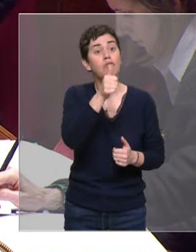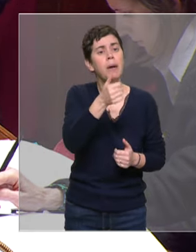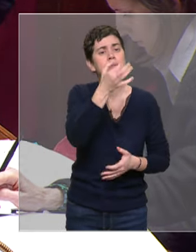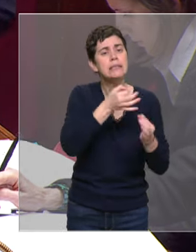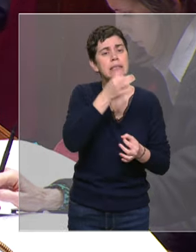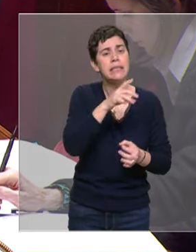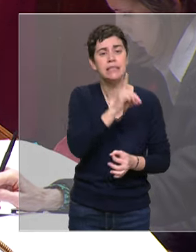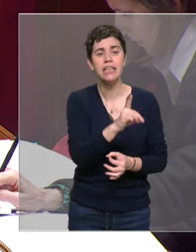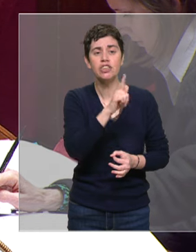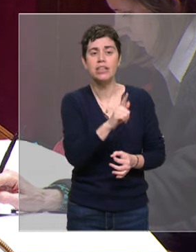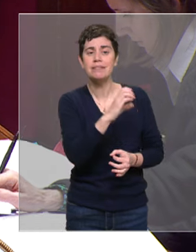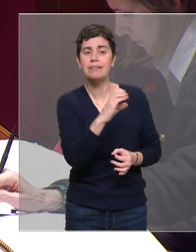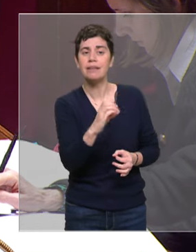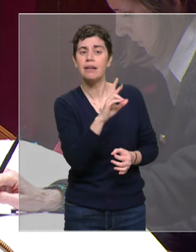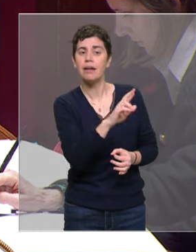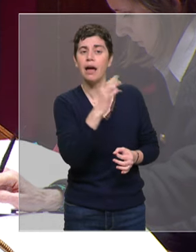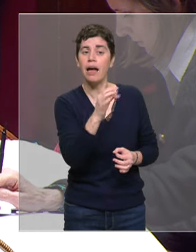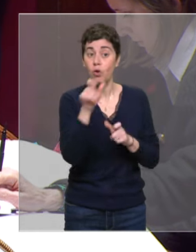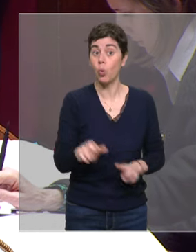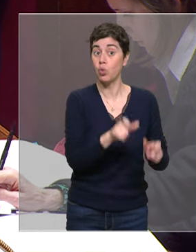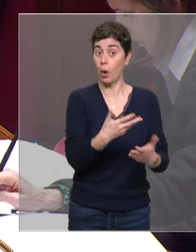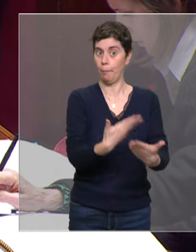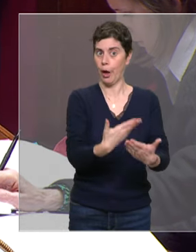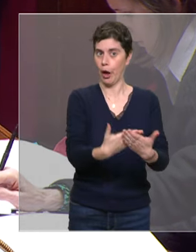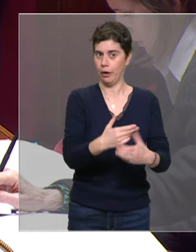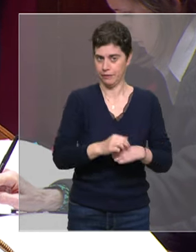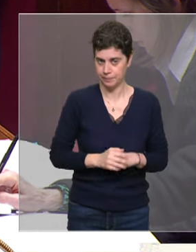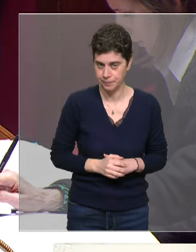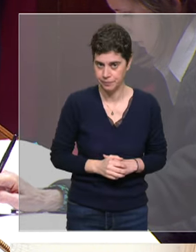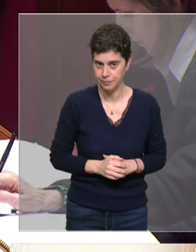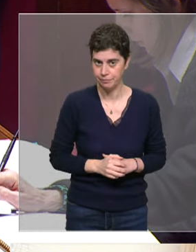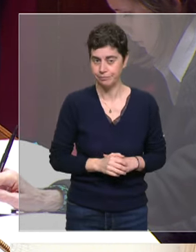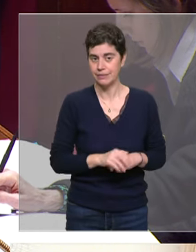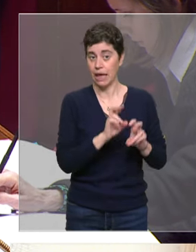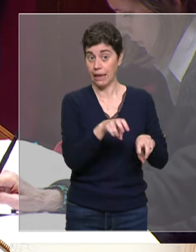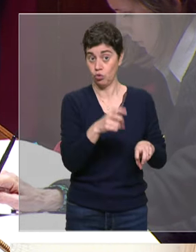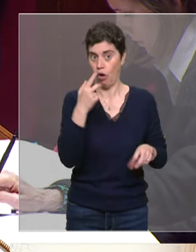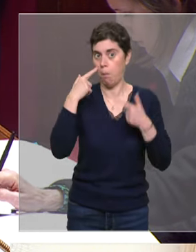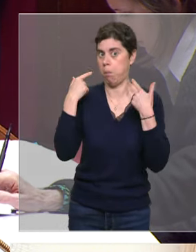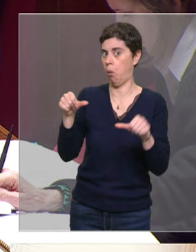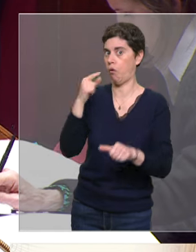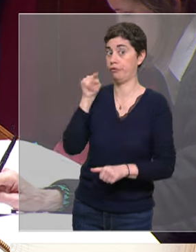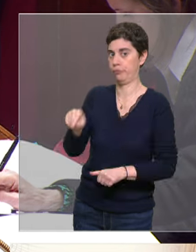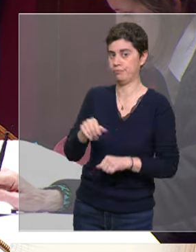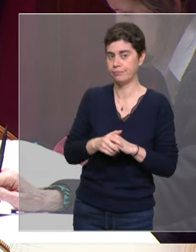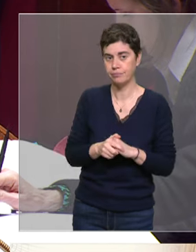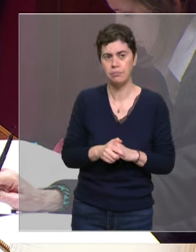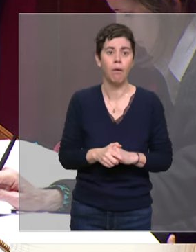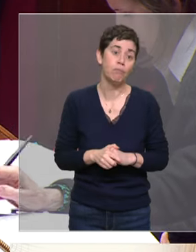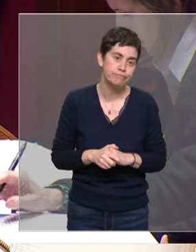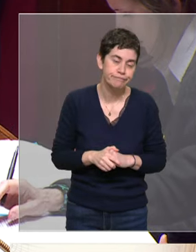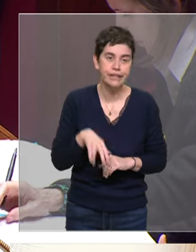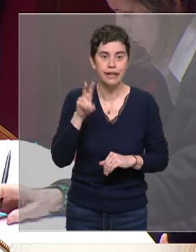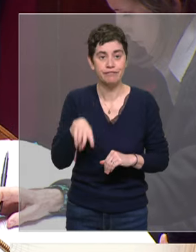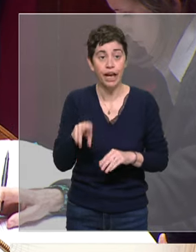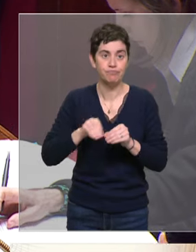de la DGCCRF le prouvent, qu'on utilisait un peu trop abusivement, et nos agriculteurs sont en première ligne pour le voir, l'argument, oserais-je